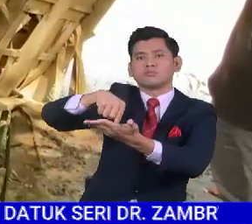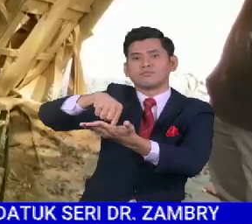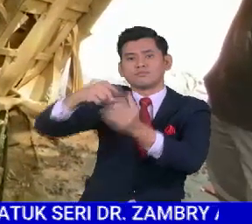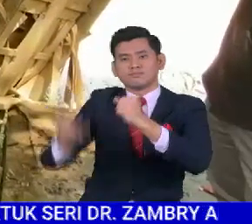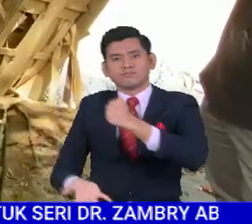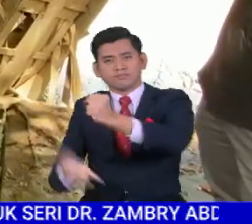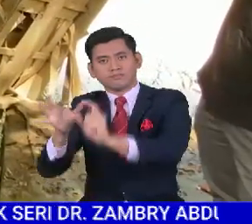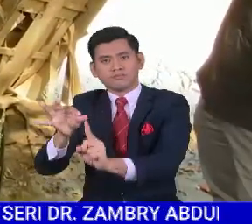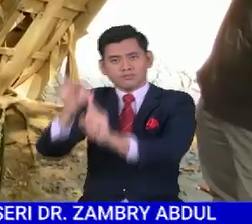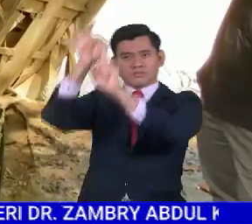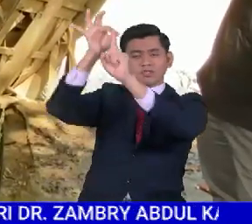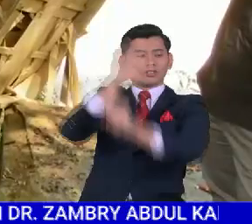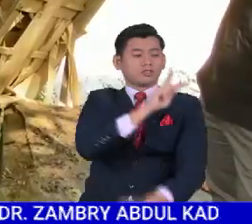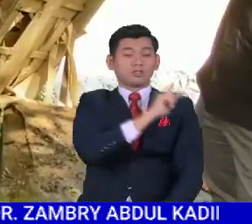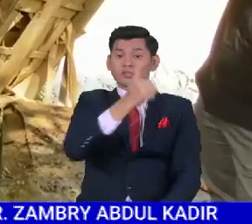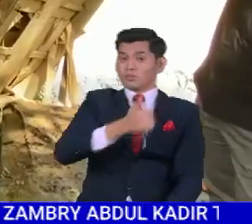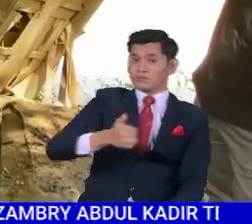ketua pengarahan